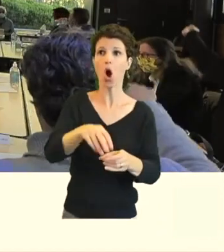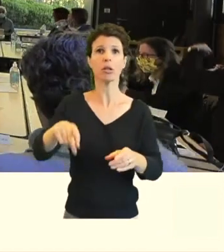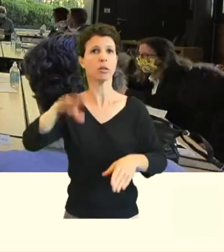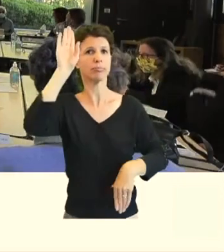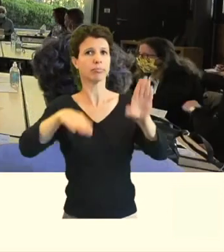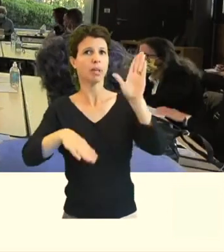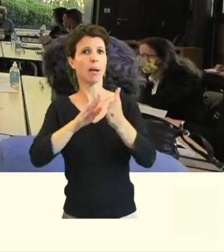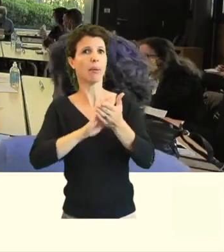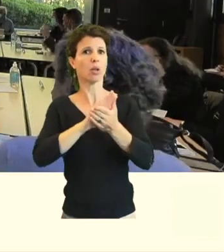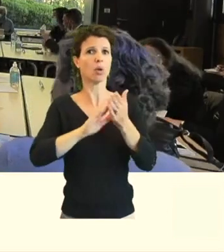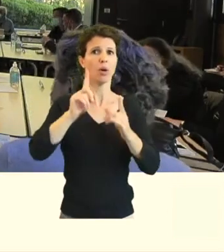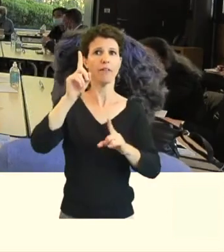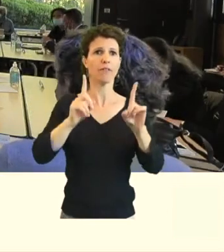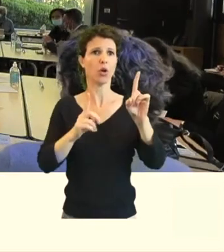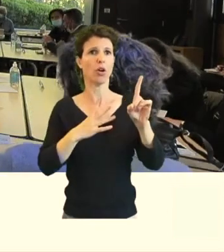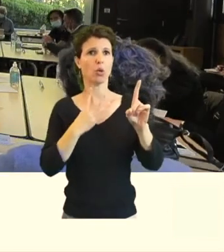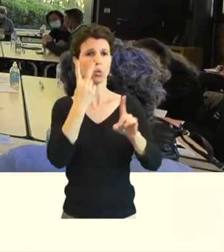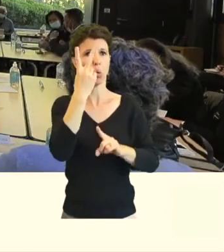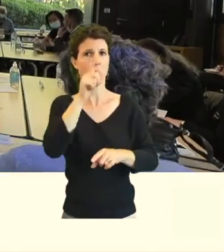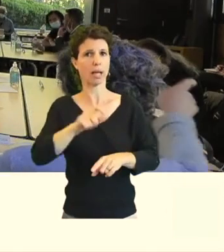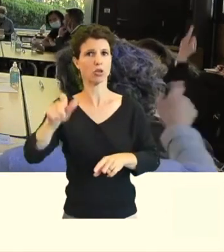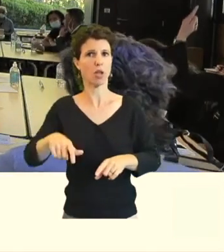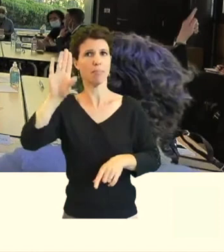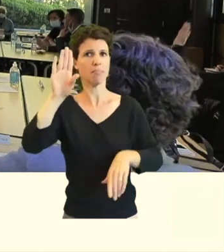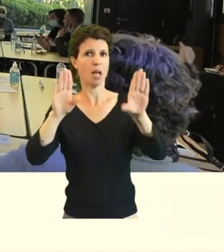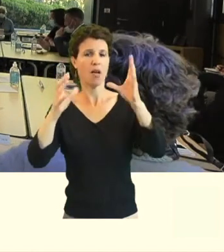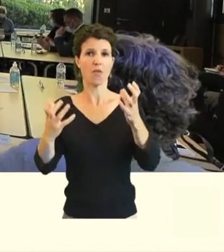majorité des oppositions. Il y avait deux mains levées.